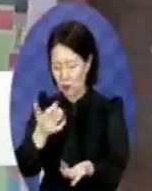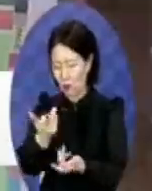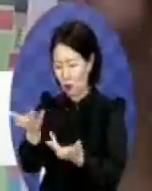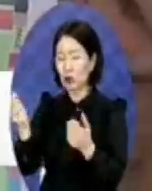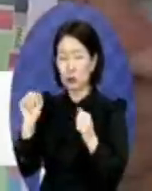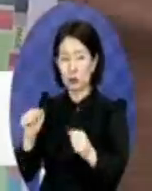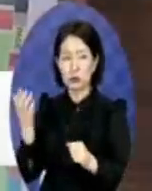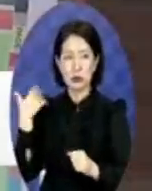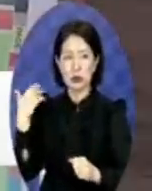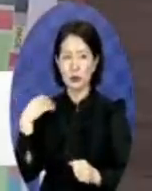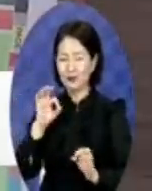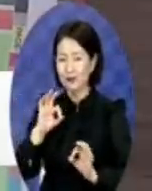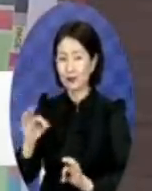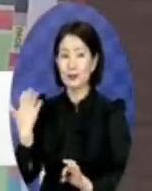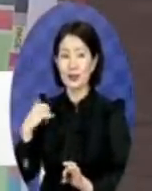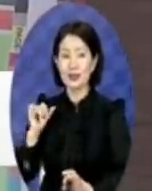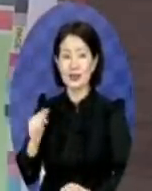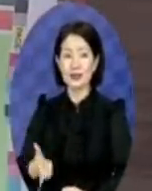тэрээр ярьж байлаа.